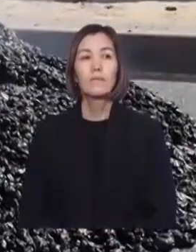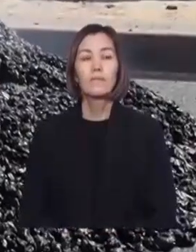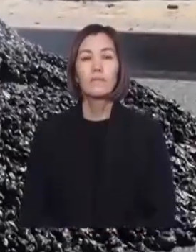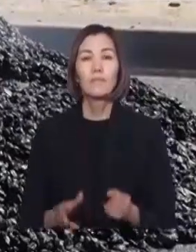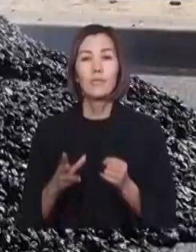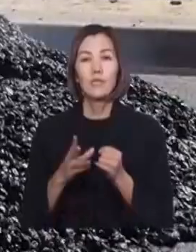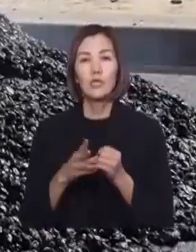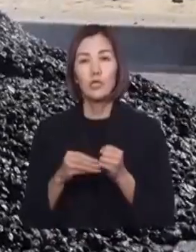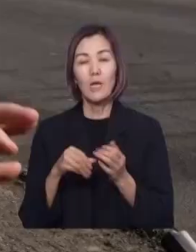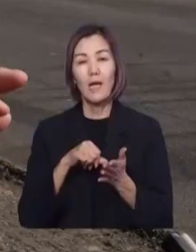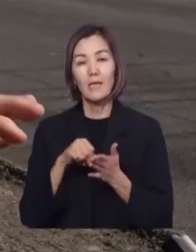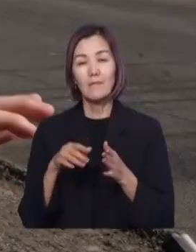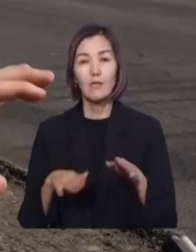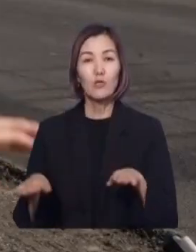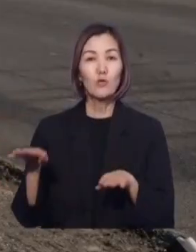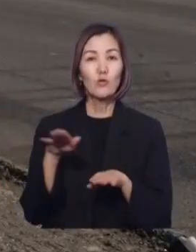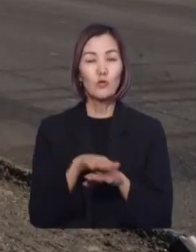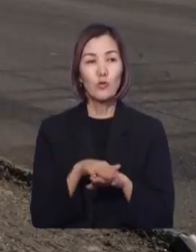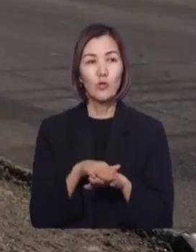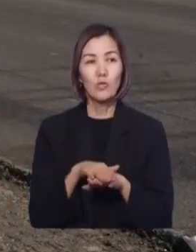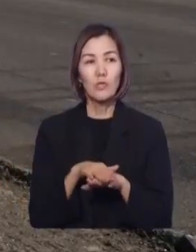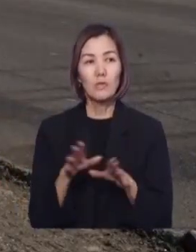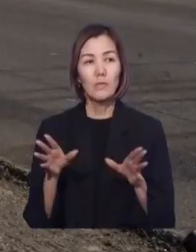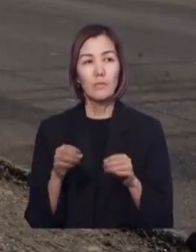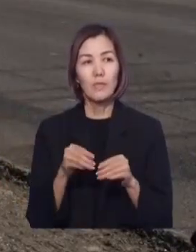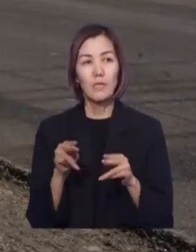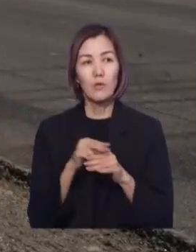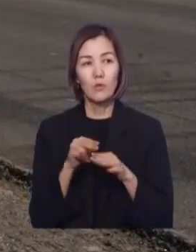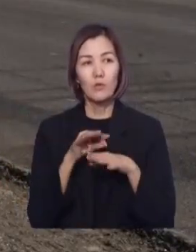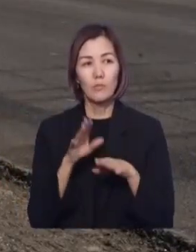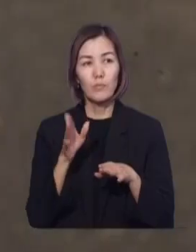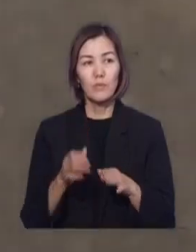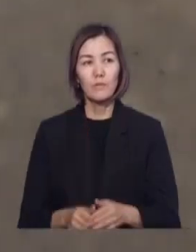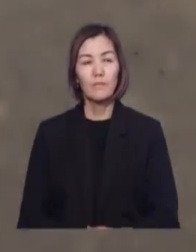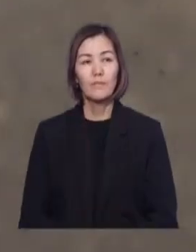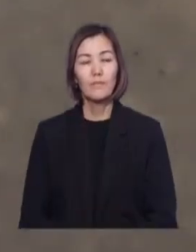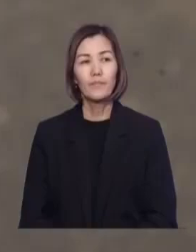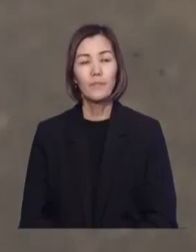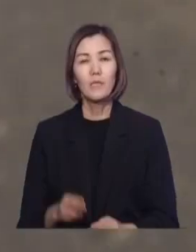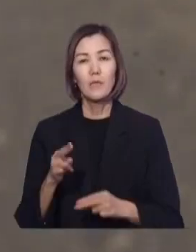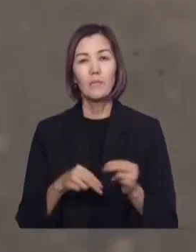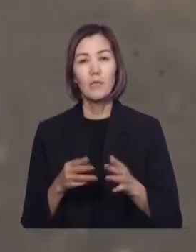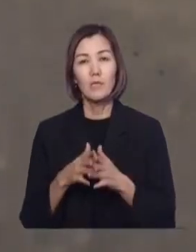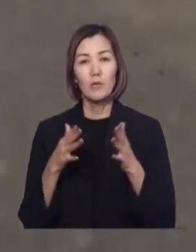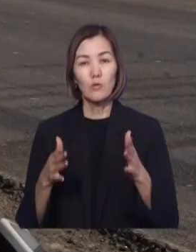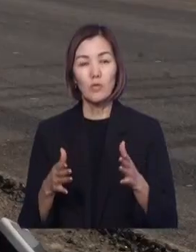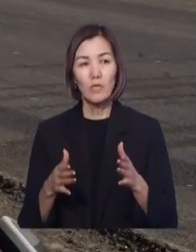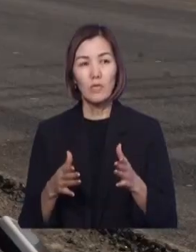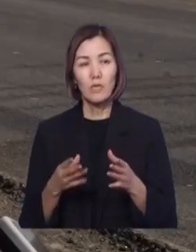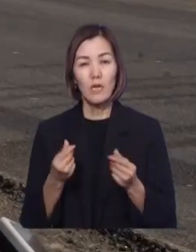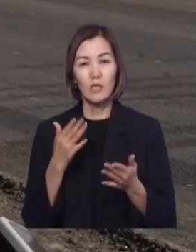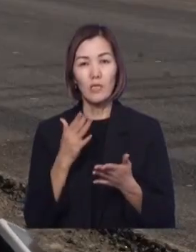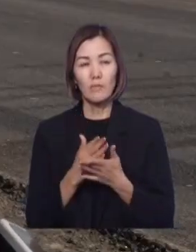бар. Сол жұмыстарды параллельно жүргізе беретін боламыз. Сезон біткенге дейін. Мердігер мекеме үлкен, қаражат